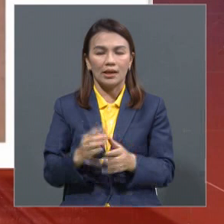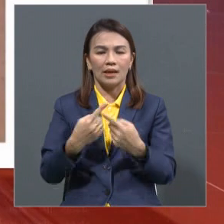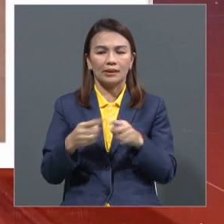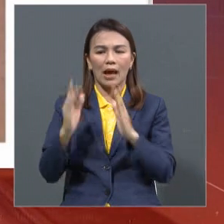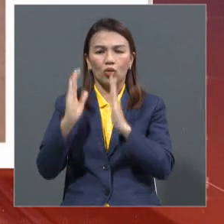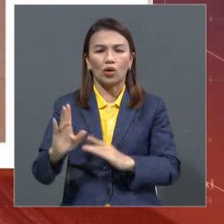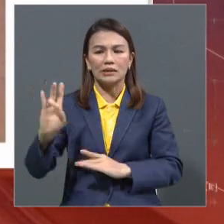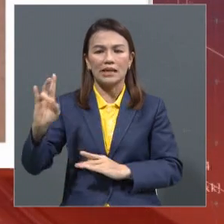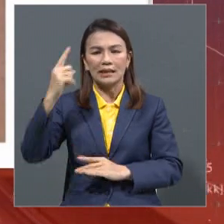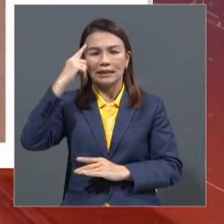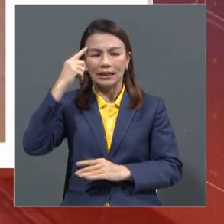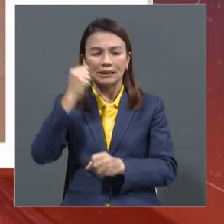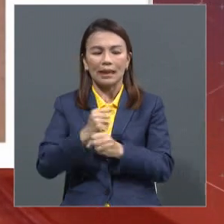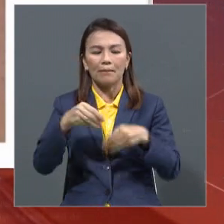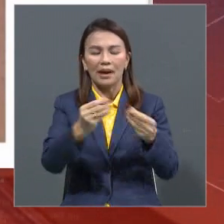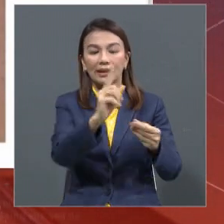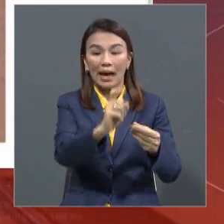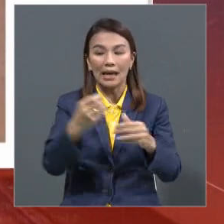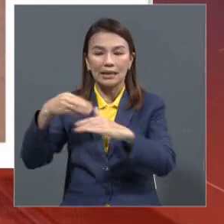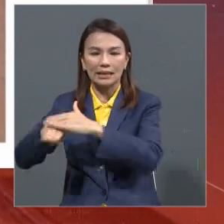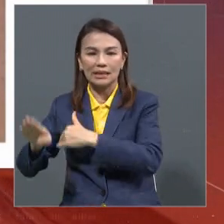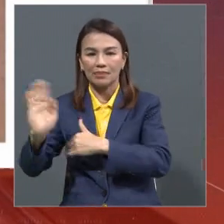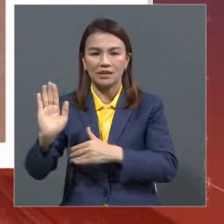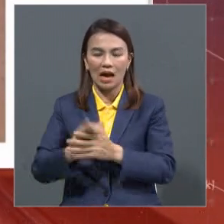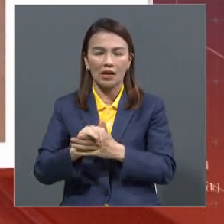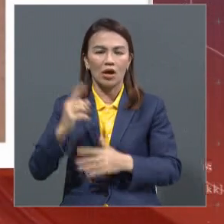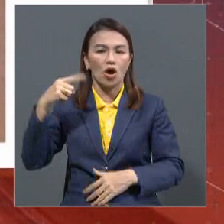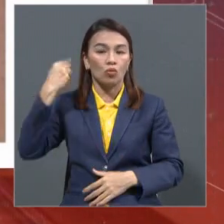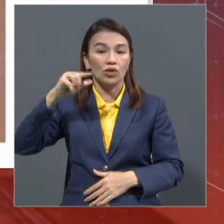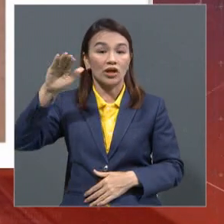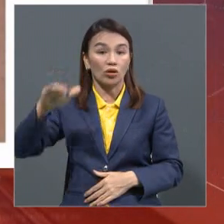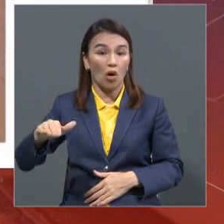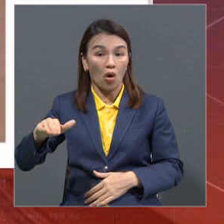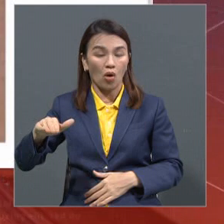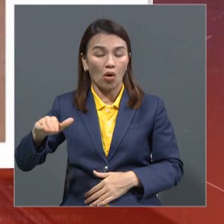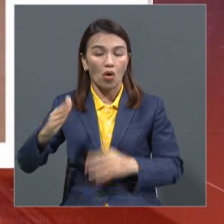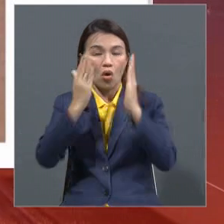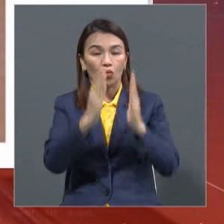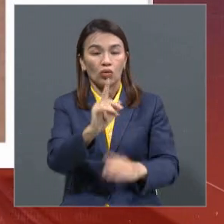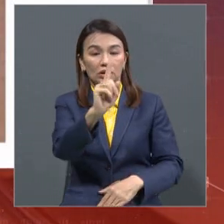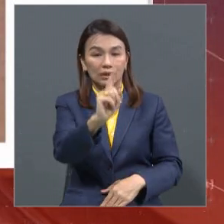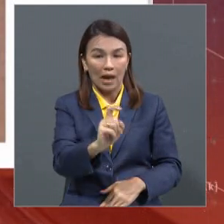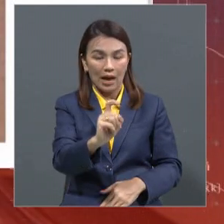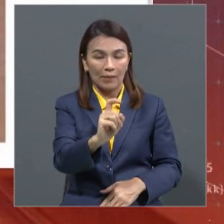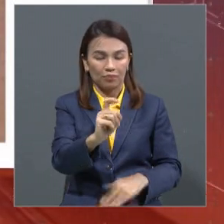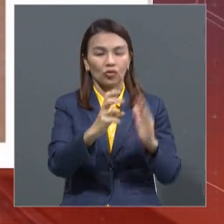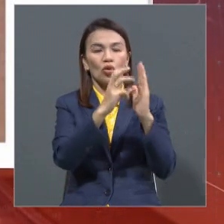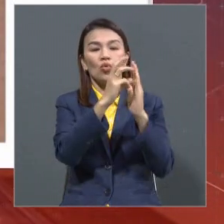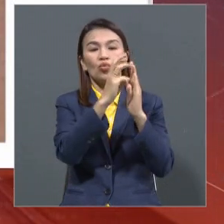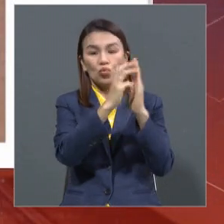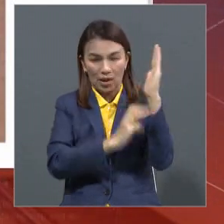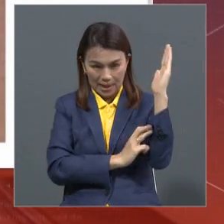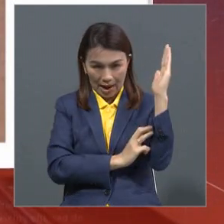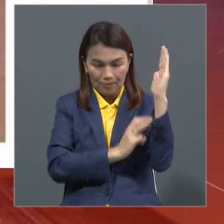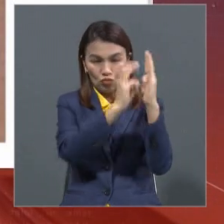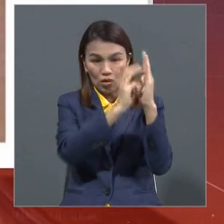ตอนแรกคิดว่าเป็นคนที่ลงมือแล้วหนีไปคนที่ 7คือน้องสาวของหนึ่งในผู้เสียชีวิตก็คือหญิงสัญชาติเวียดนามหมายเลข 2